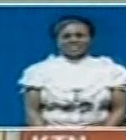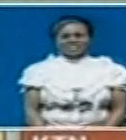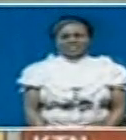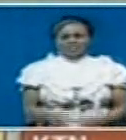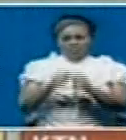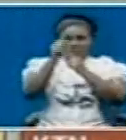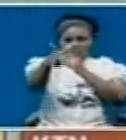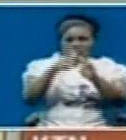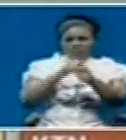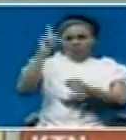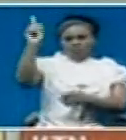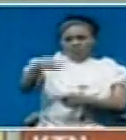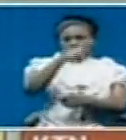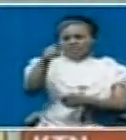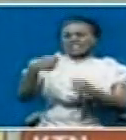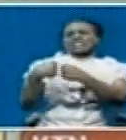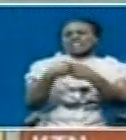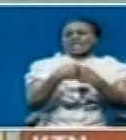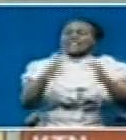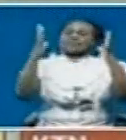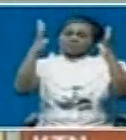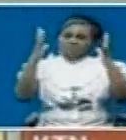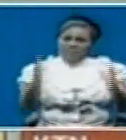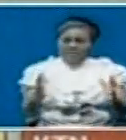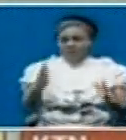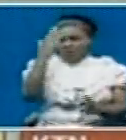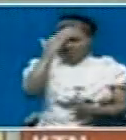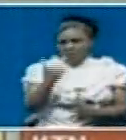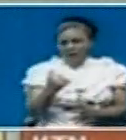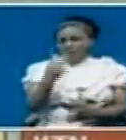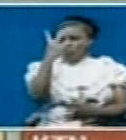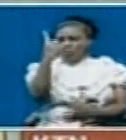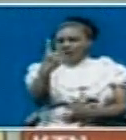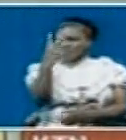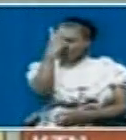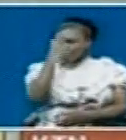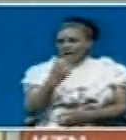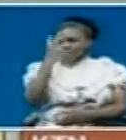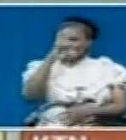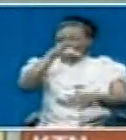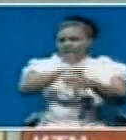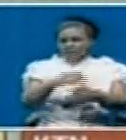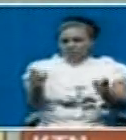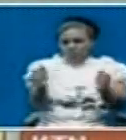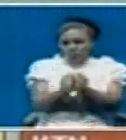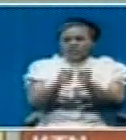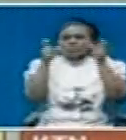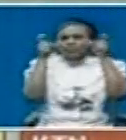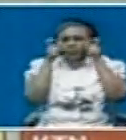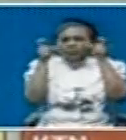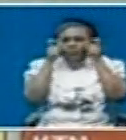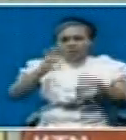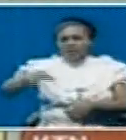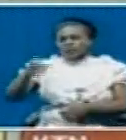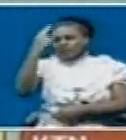Uwindaji haramu unaendelea kuwa changamoto kuu humu nchini, kwani hii leo mshukiwa mmoja alikamatwa na pembe mbili za ndovu katika kaunti